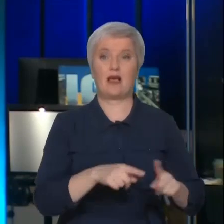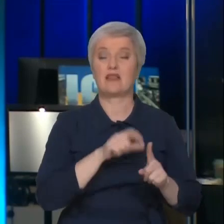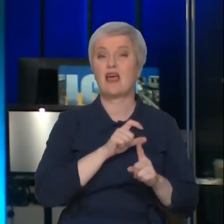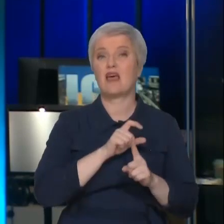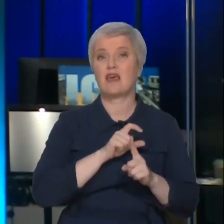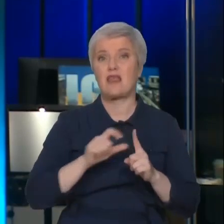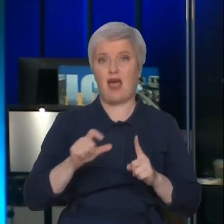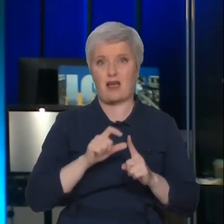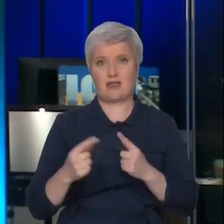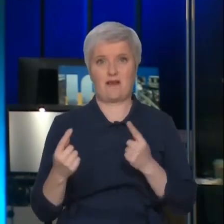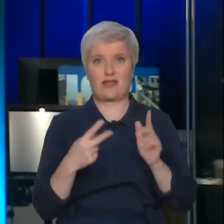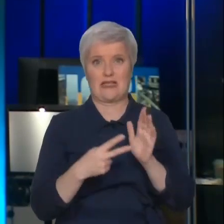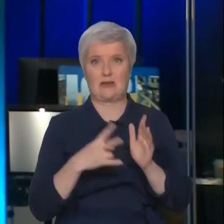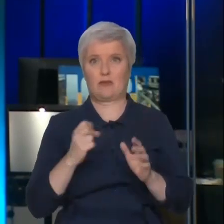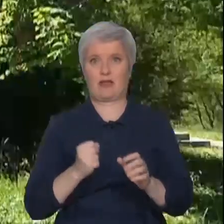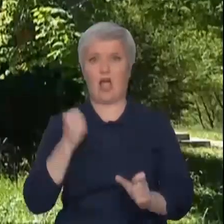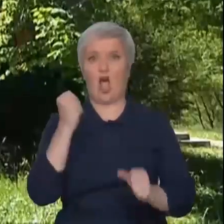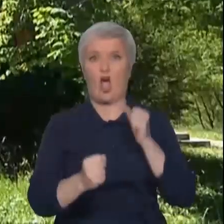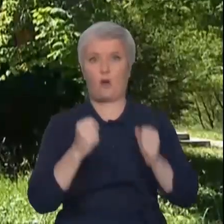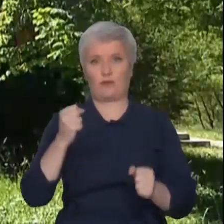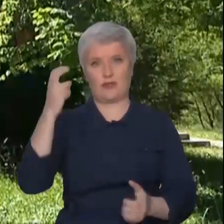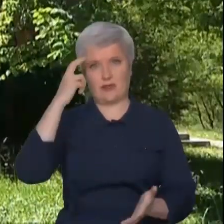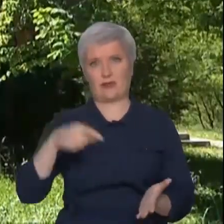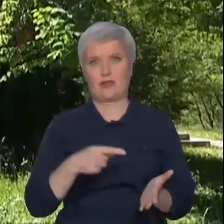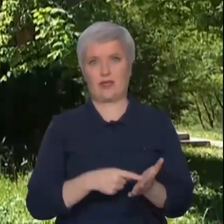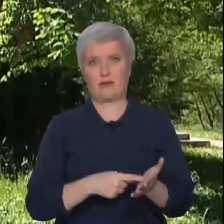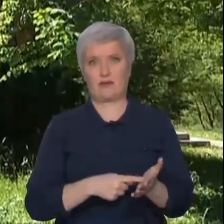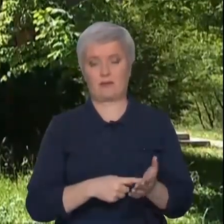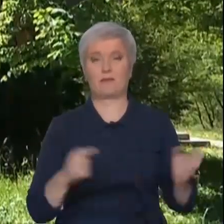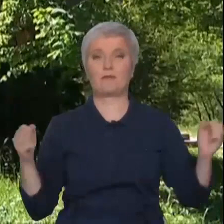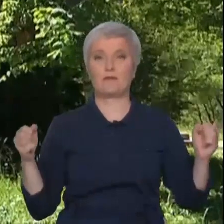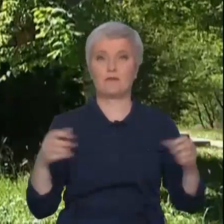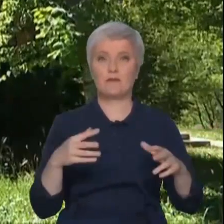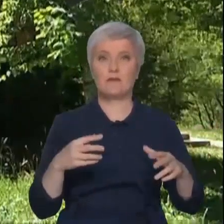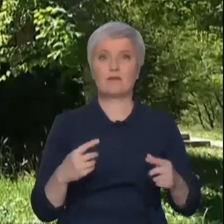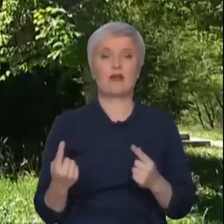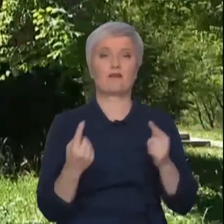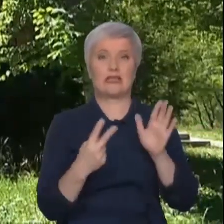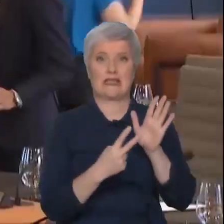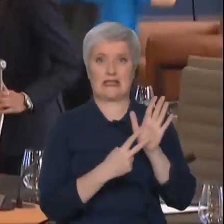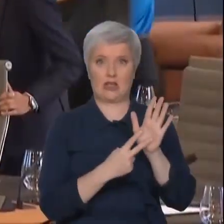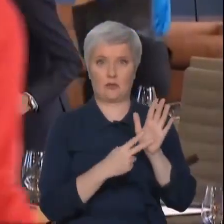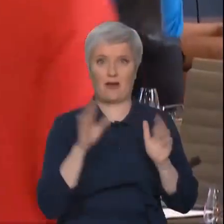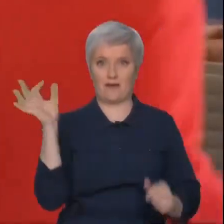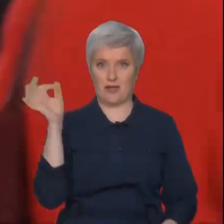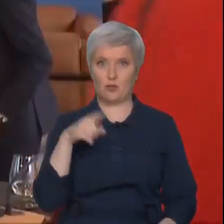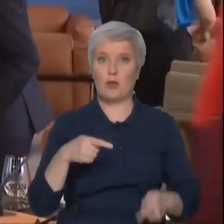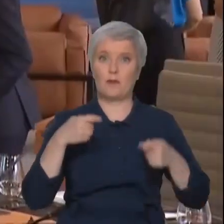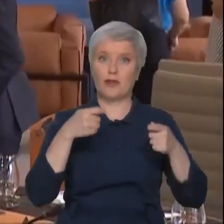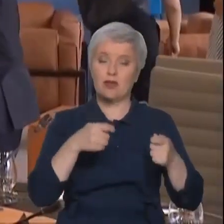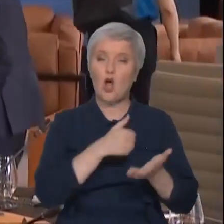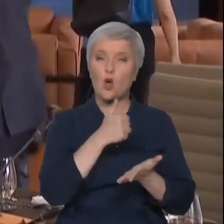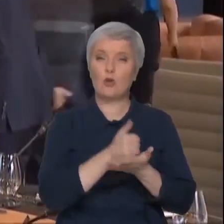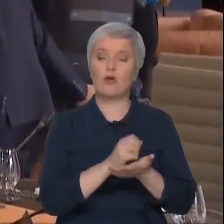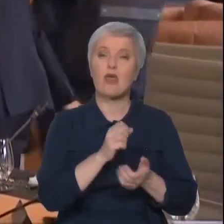G7 розпочався у Німеччині. Триватиме він 3 дні у замку Ельмау. Окрім лідерів Сімки, туди приїхали голова Єврокомісії Урсула